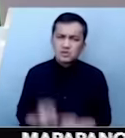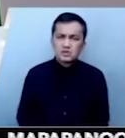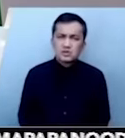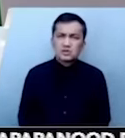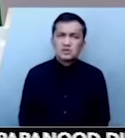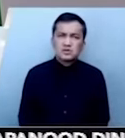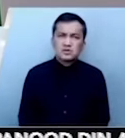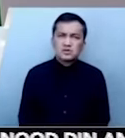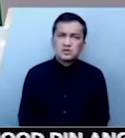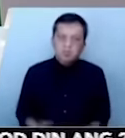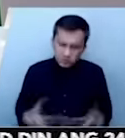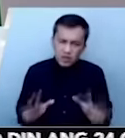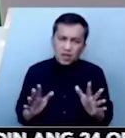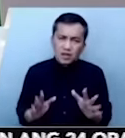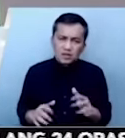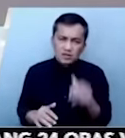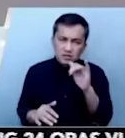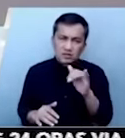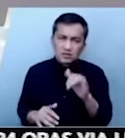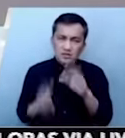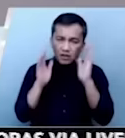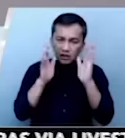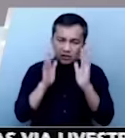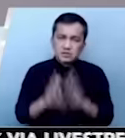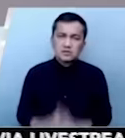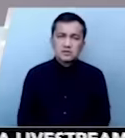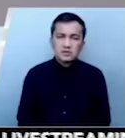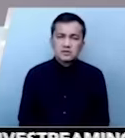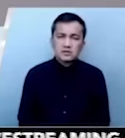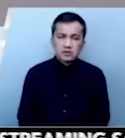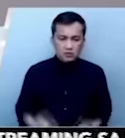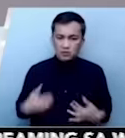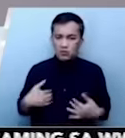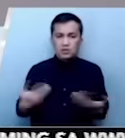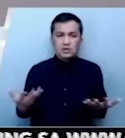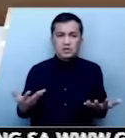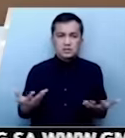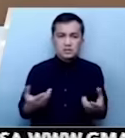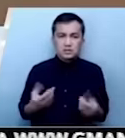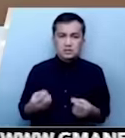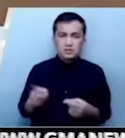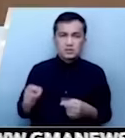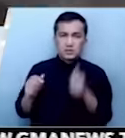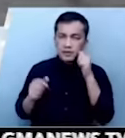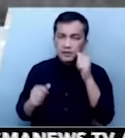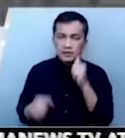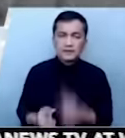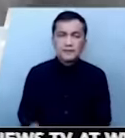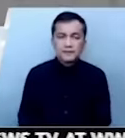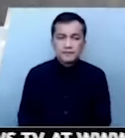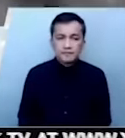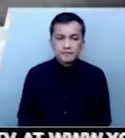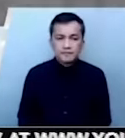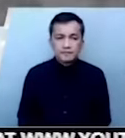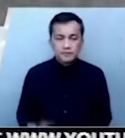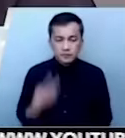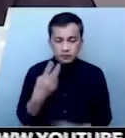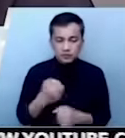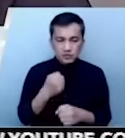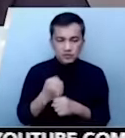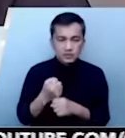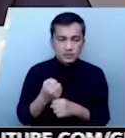Yun lang po. At nagkwentuhan. Wala po kaming ginagawa dun sa babae. 2 years ago yung mga krimen nila